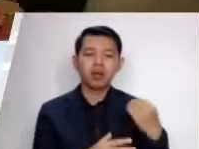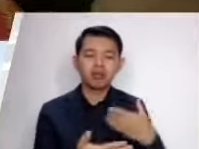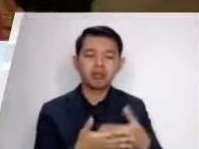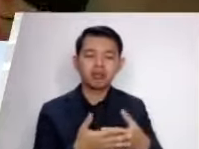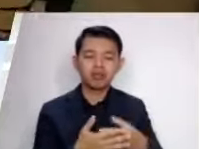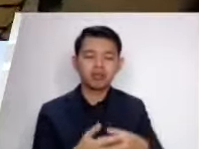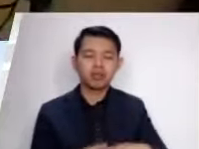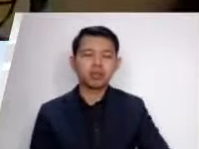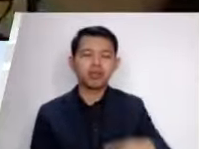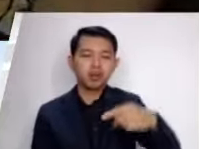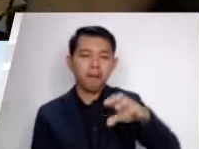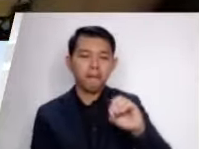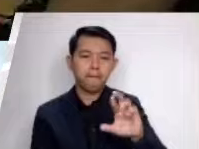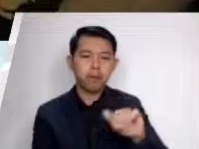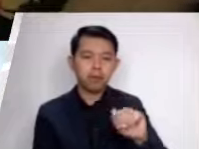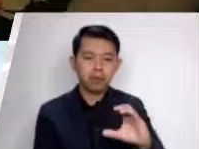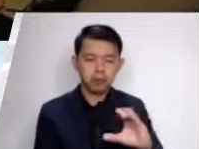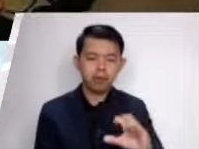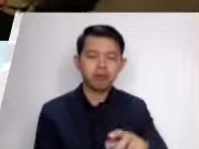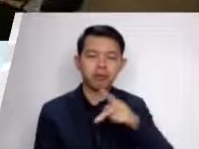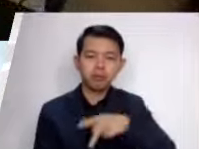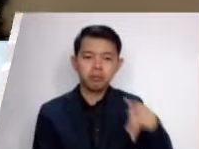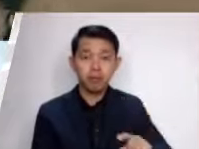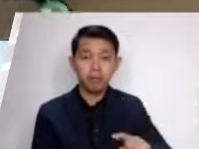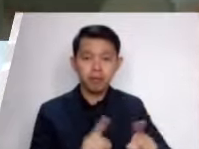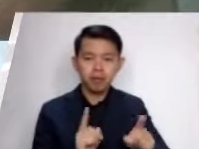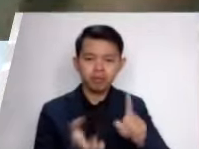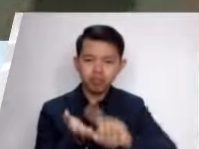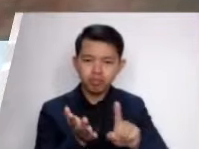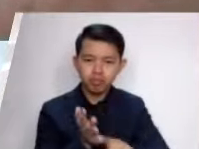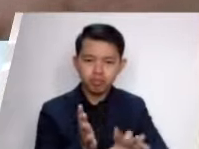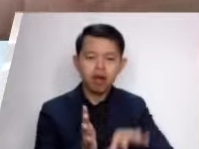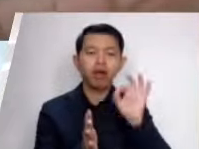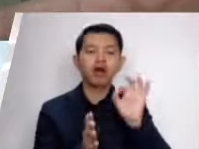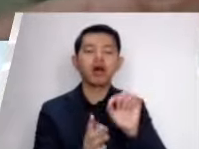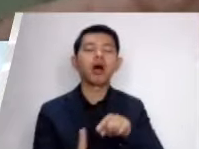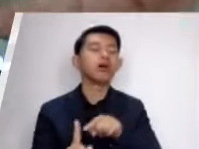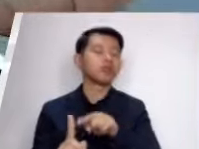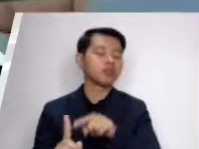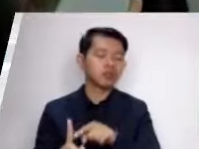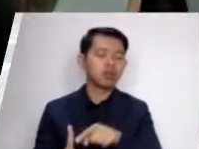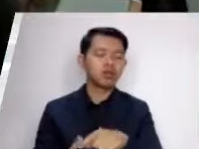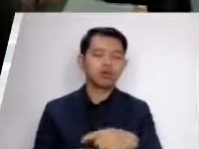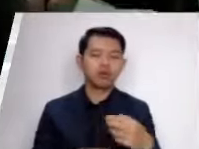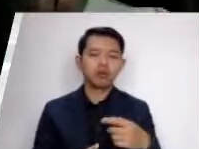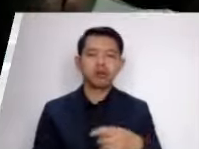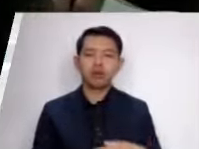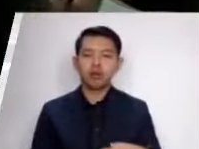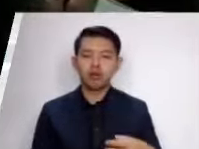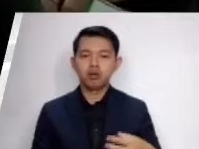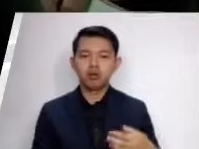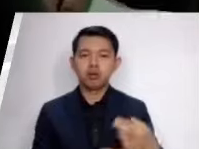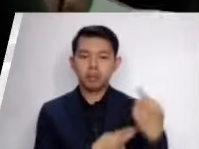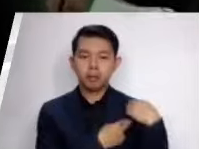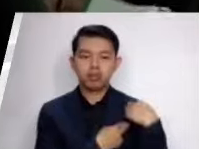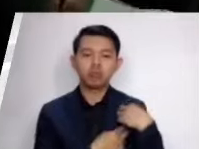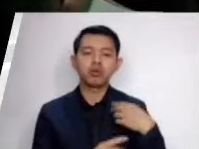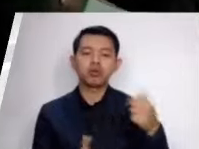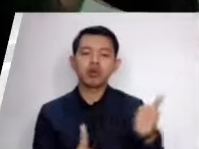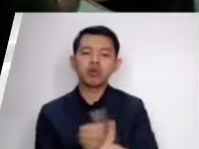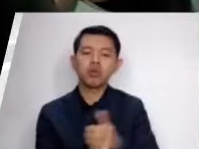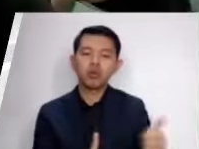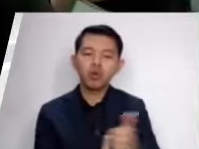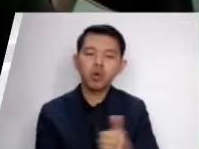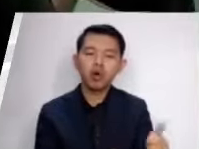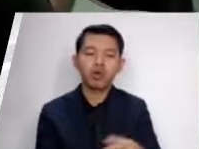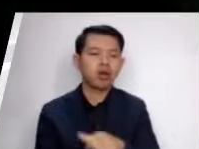siya. Kalaunan lumabas na isa siya sa mga umano'y torturer ng mga Pogo worker dito. Nagtatrabaho siya dito sa